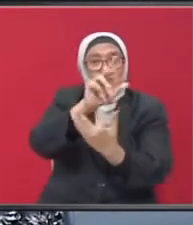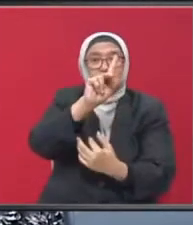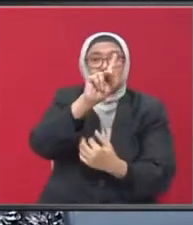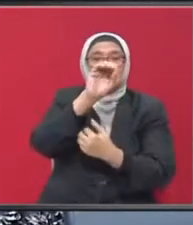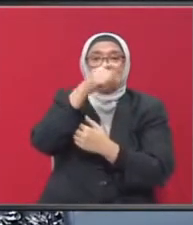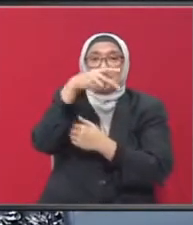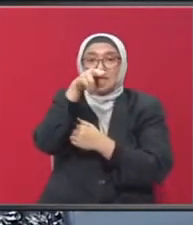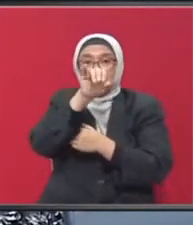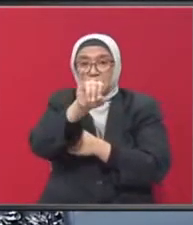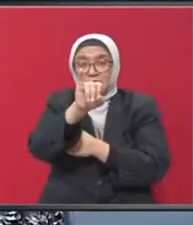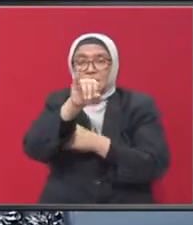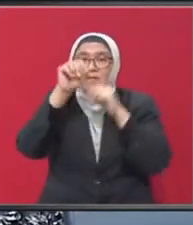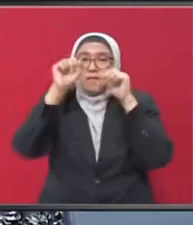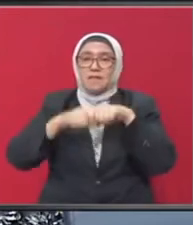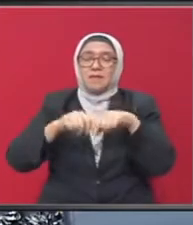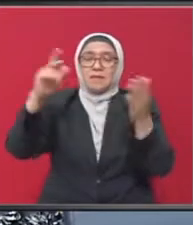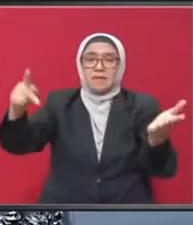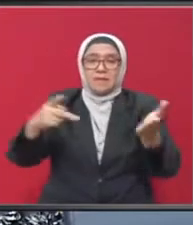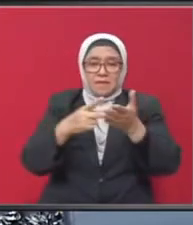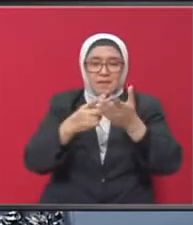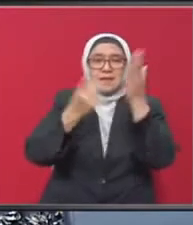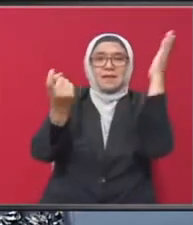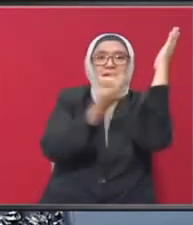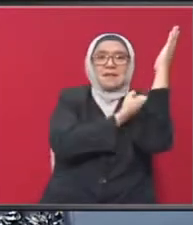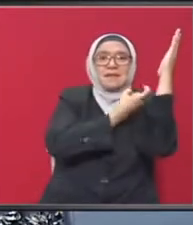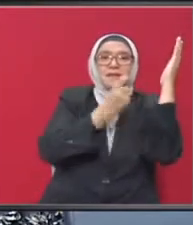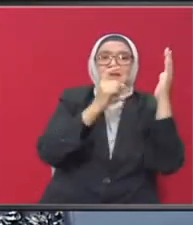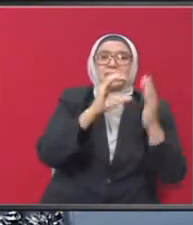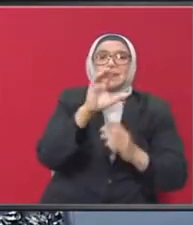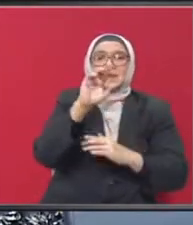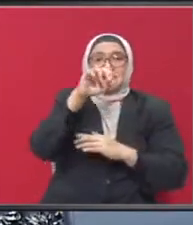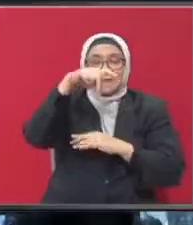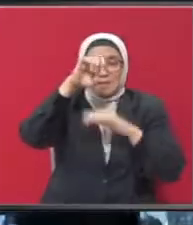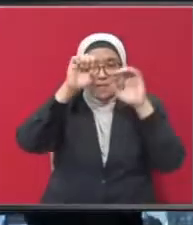getah krep yang lebih meningkatkan pendapatan pada ternoda kita ngasih Muhammad kasih Madrid